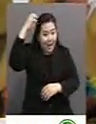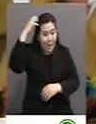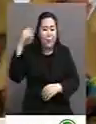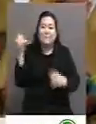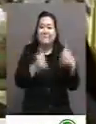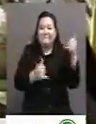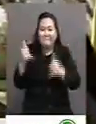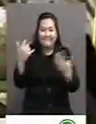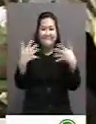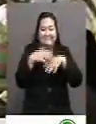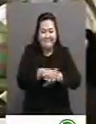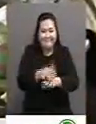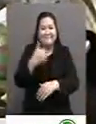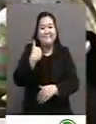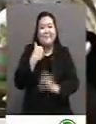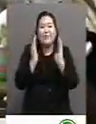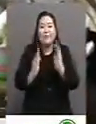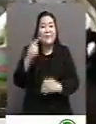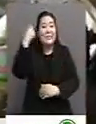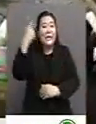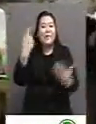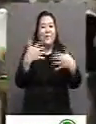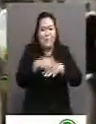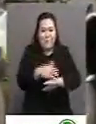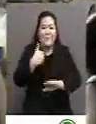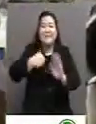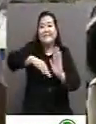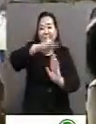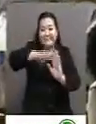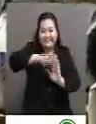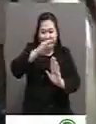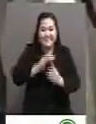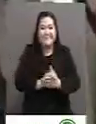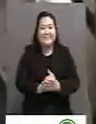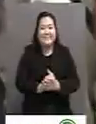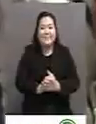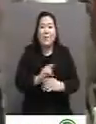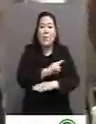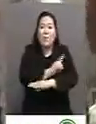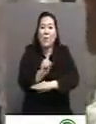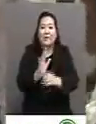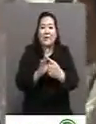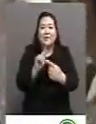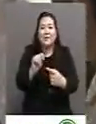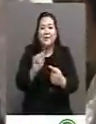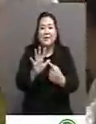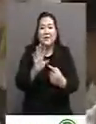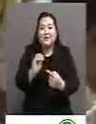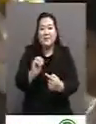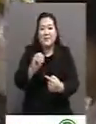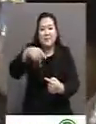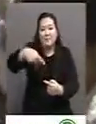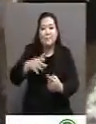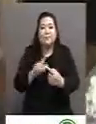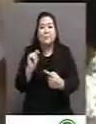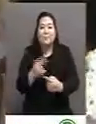านค่ะมีนักท่องเที่ยวมาร่วมงานด้วยนะคะก็ตักบาตรทำบุญกันอย่างพร้อมเพรียงเนื่องในวันเป็งปุ๊ดคุณผู้ชมวันเป็งปุ๊ดนี่เขาบอกว่าเป็นการตักบาตรเที่ย